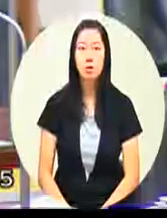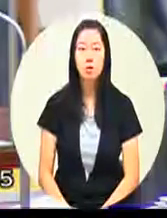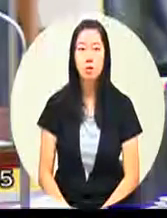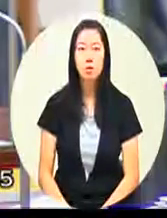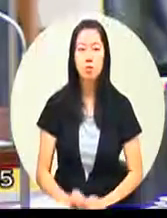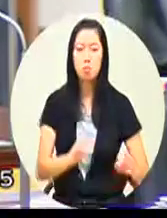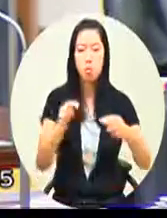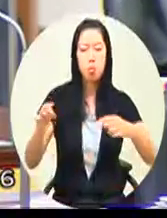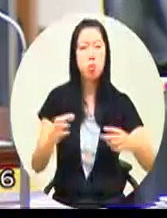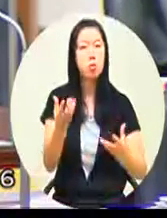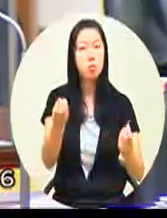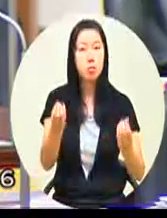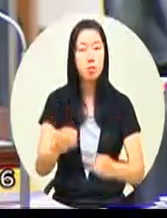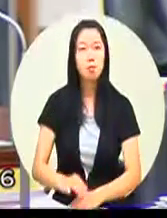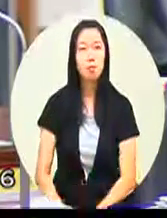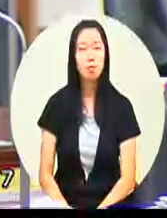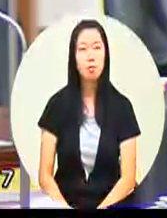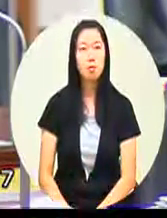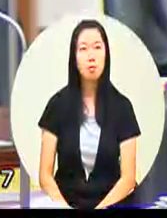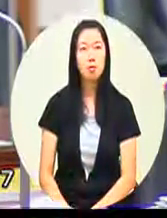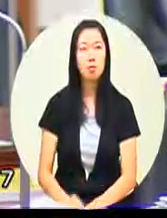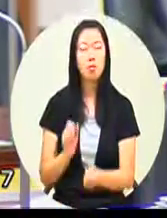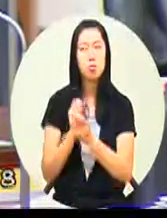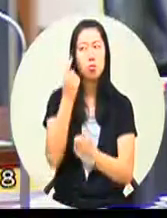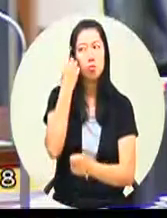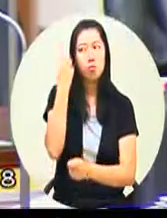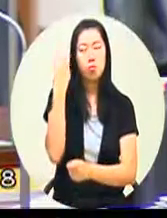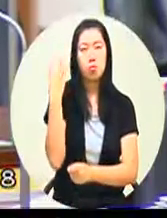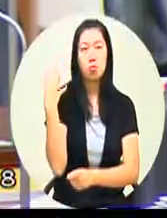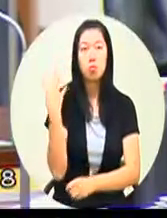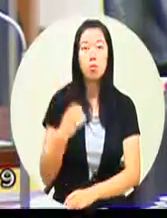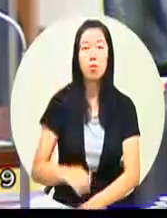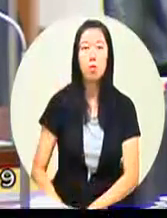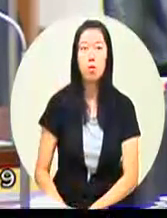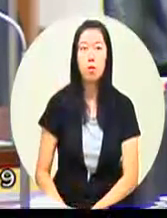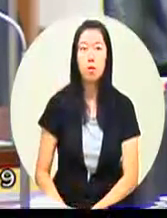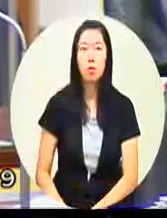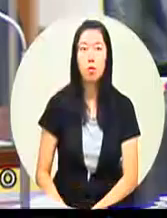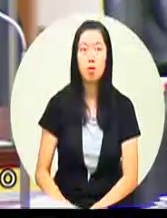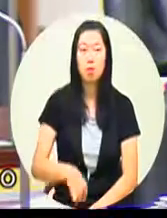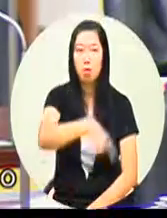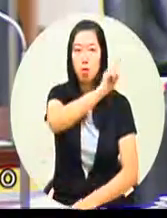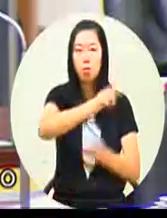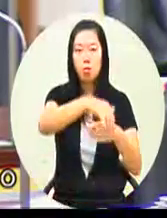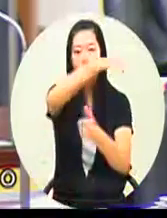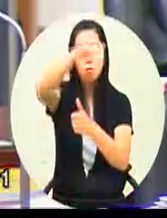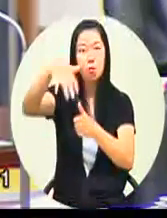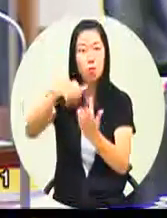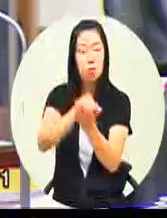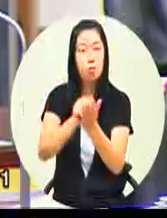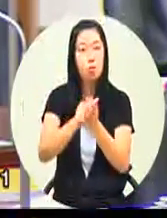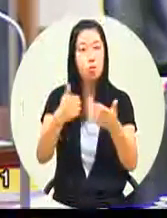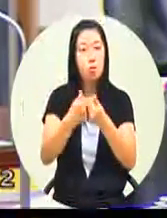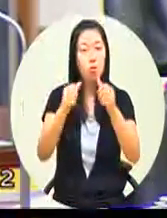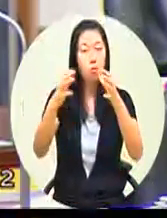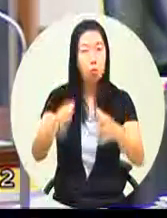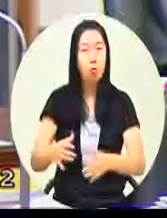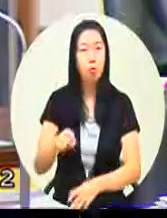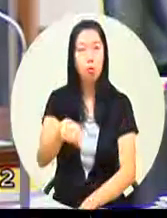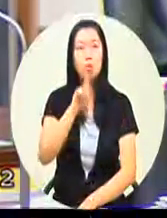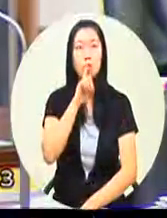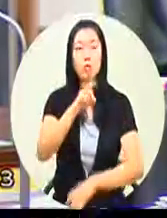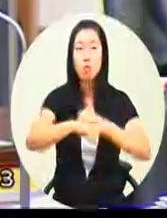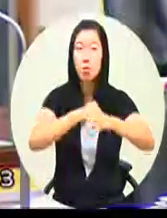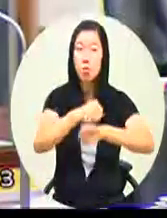了哈。前几天还跟我们这些大动作在召开记者会，跟我们这些动保人